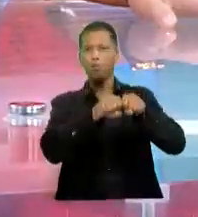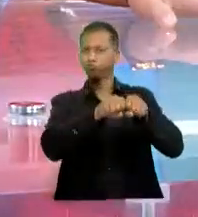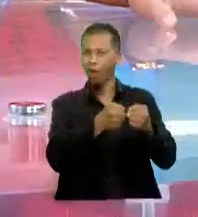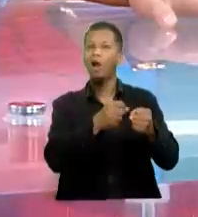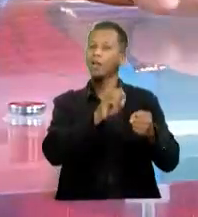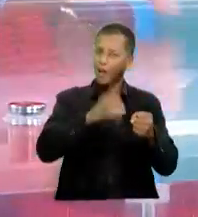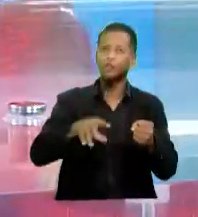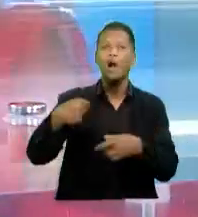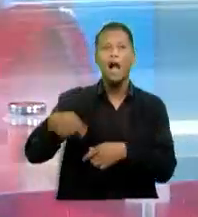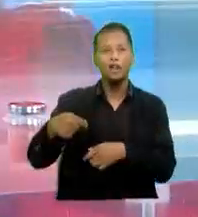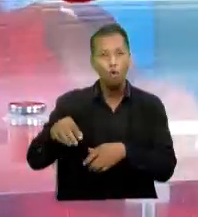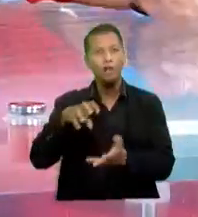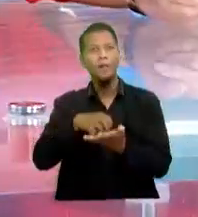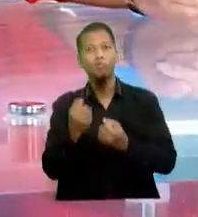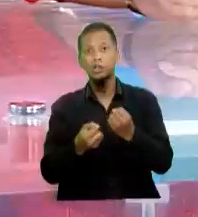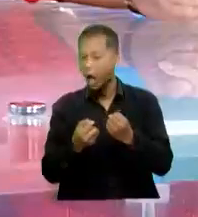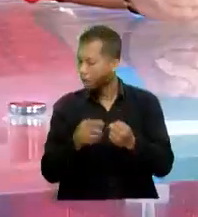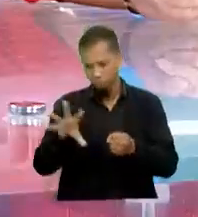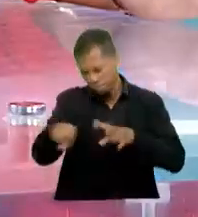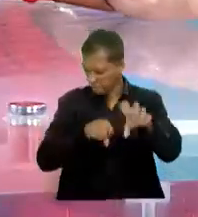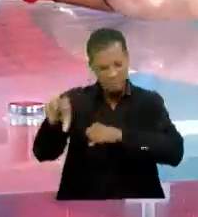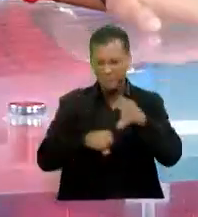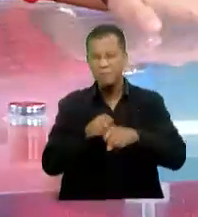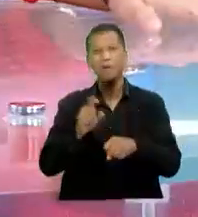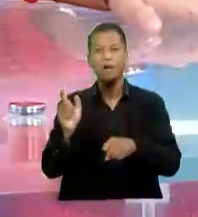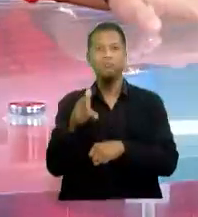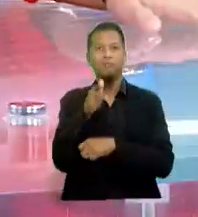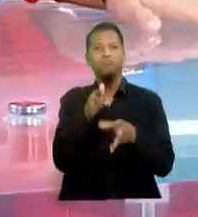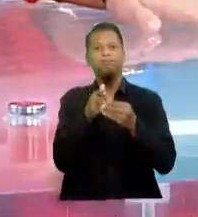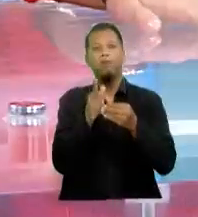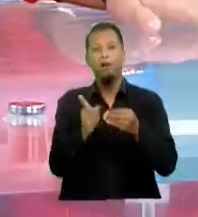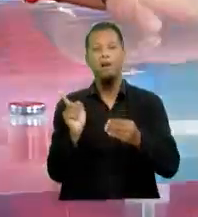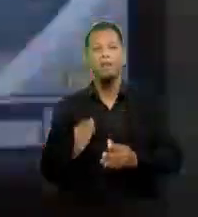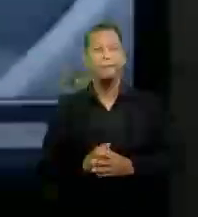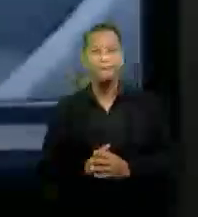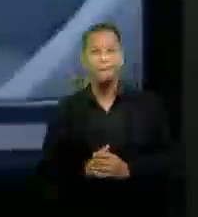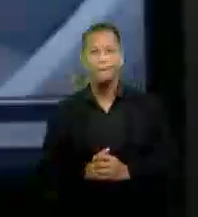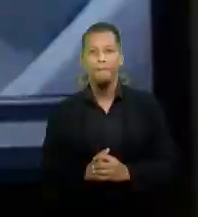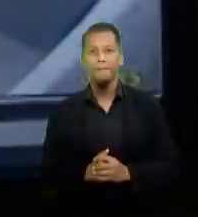melakukan pencurian. Aksi pelaku ini terekam kamera CCTV.